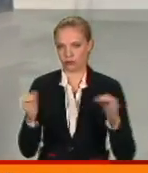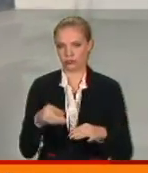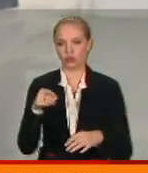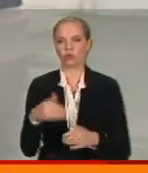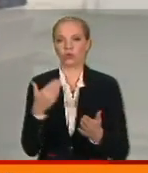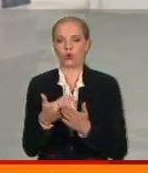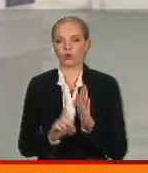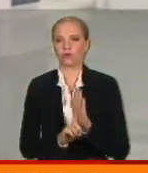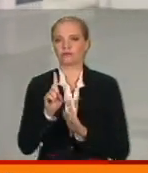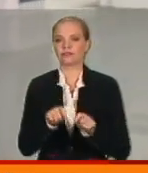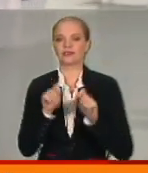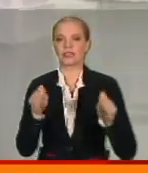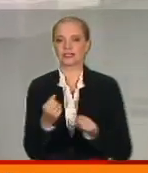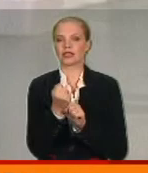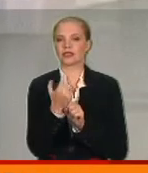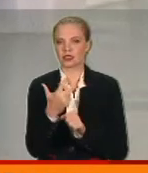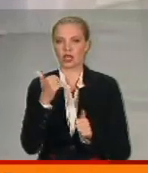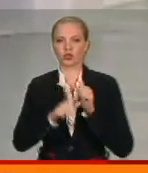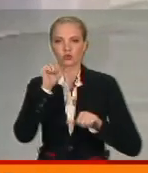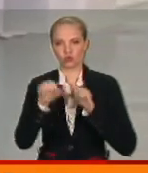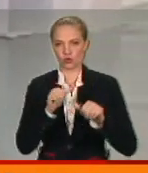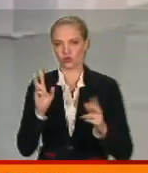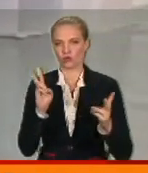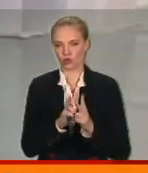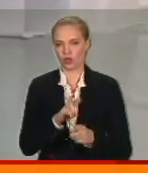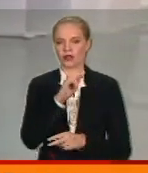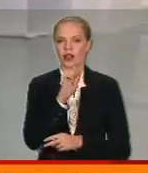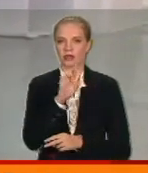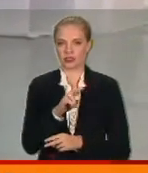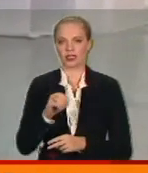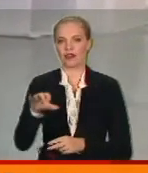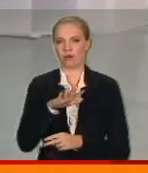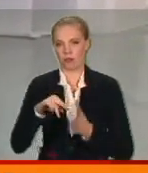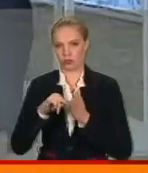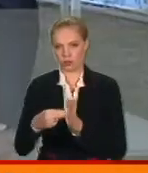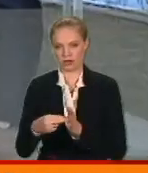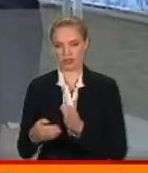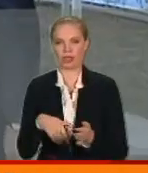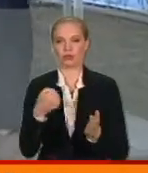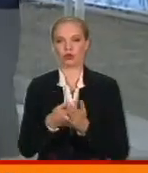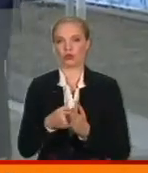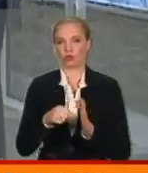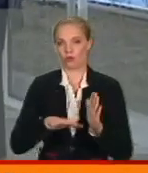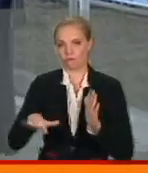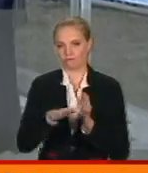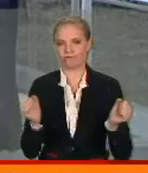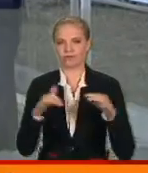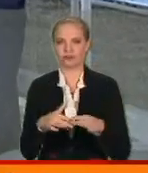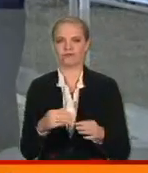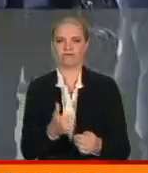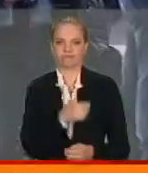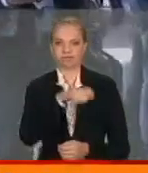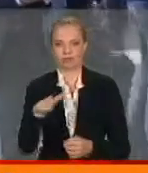ОТТ відбудеться відкриття 13-ї щорічної зустрічі ялтинської європейської стратегії до Арсеналу сходяться впливові